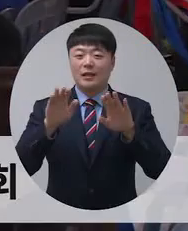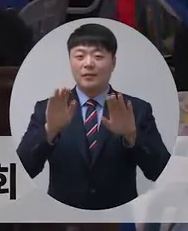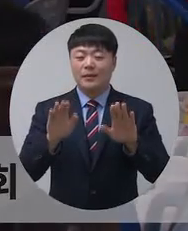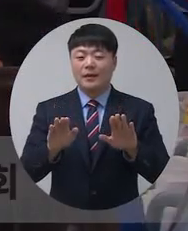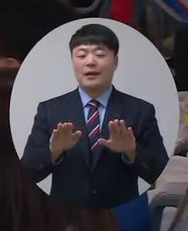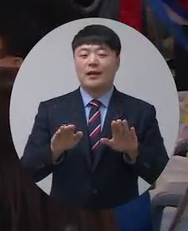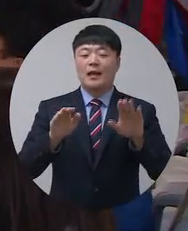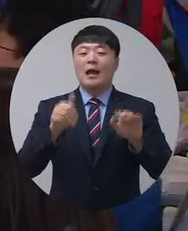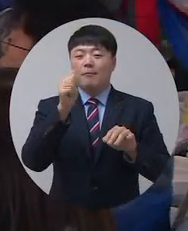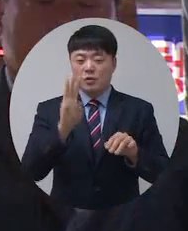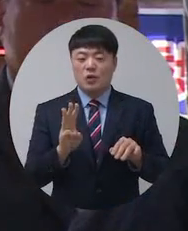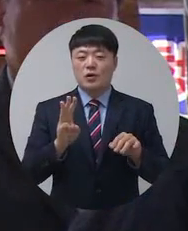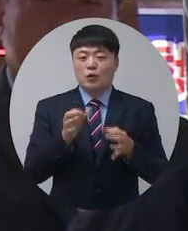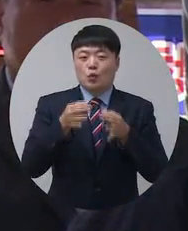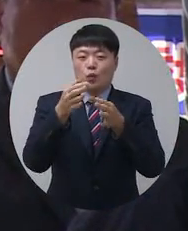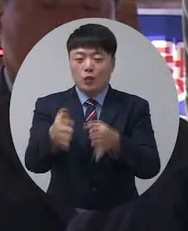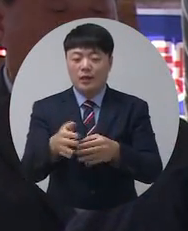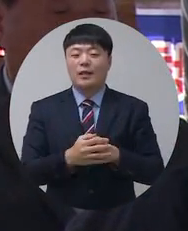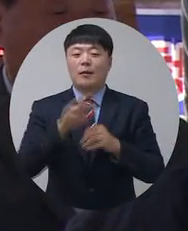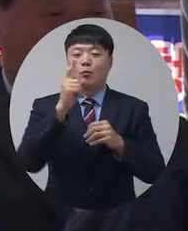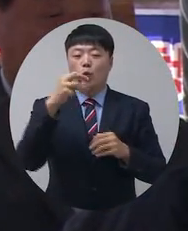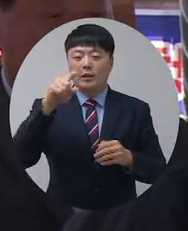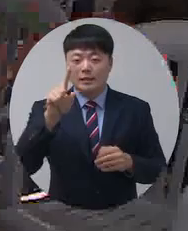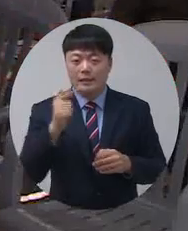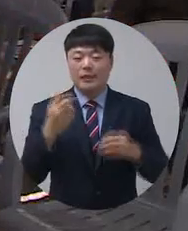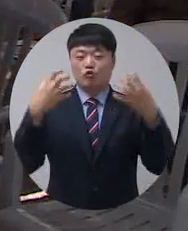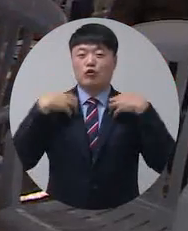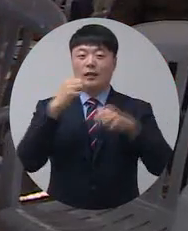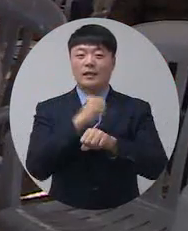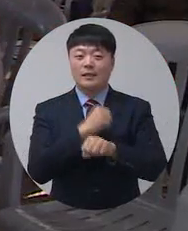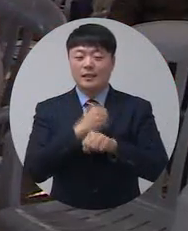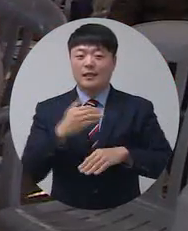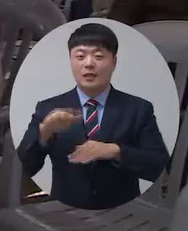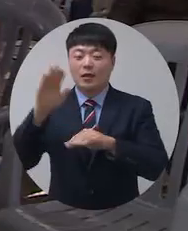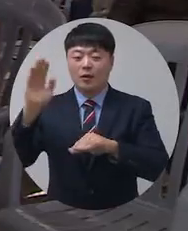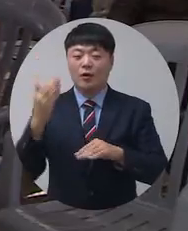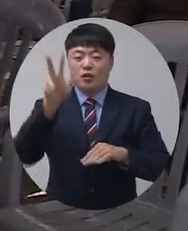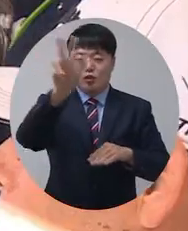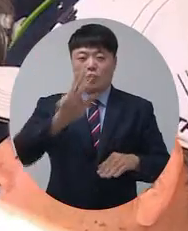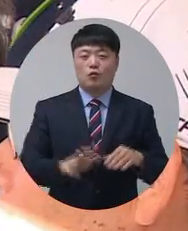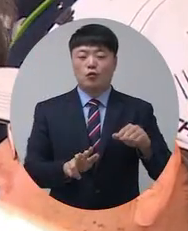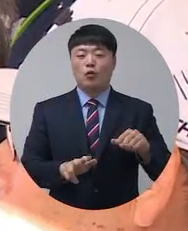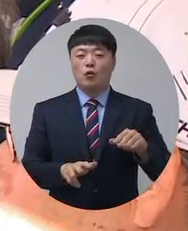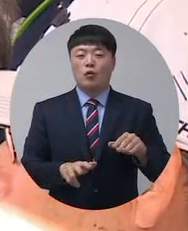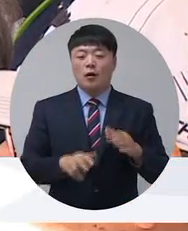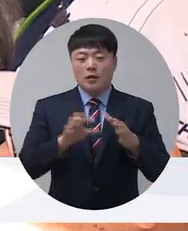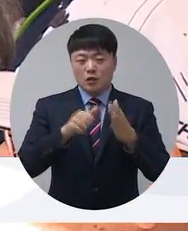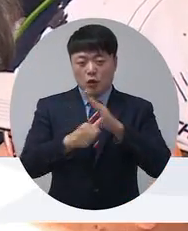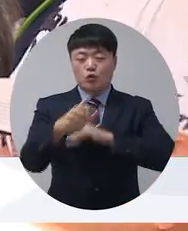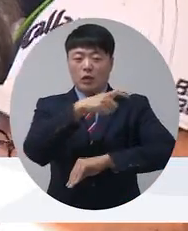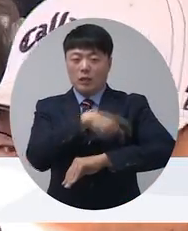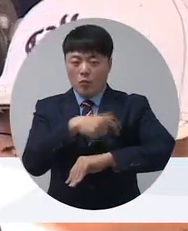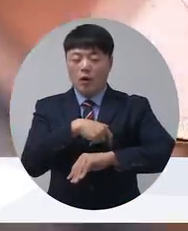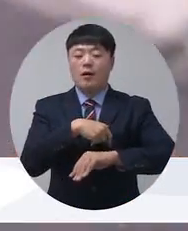합천군 체육회가 주최하고 봉산면 체육회가 주관한 이번 대회는 전국의 선수와 임원, 수상 레저 스포츠 동호인